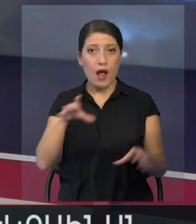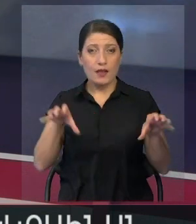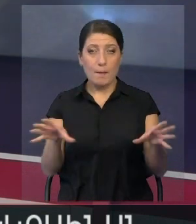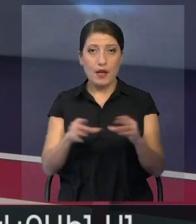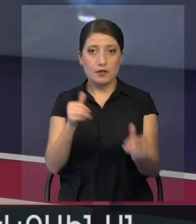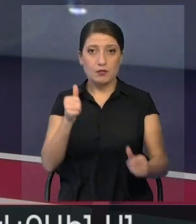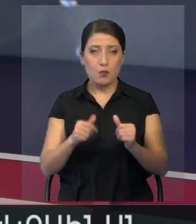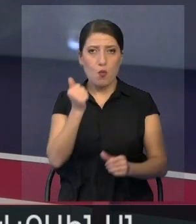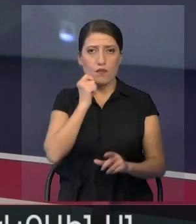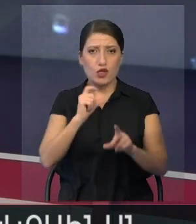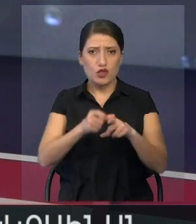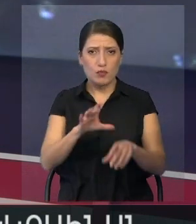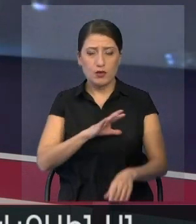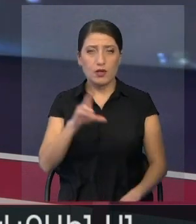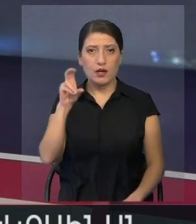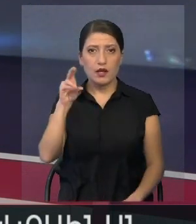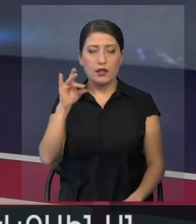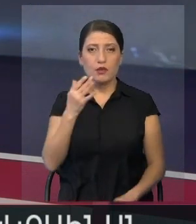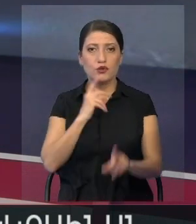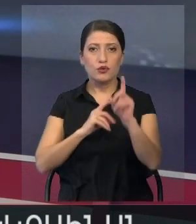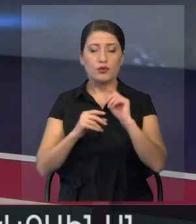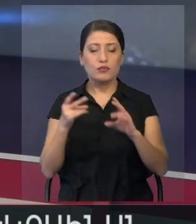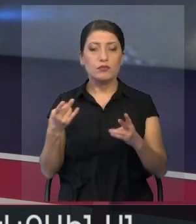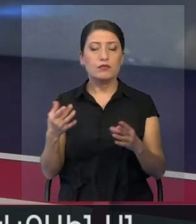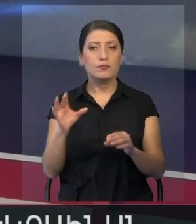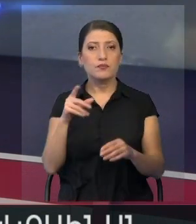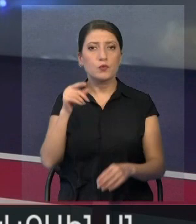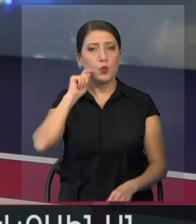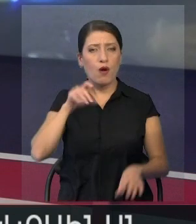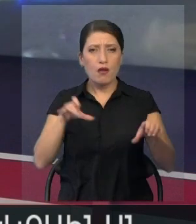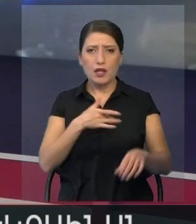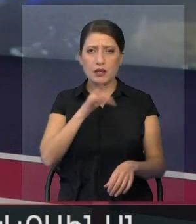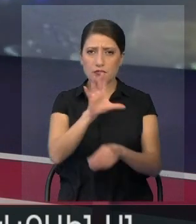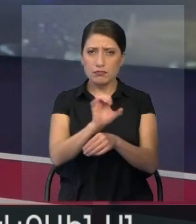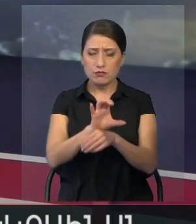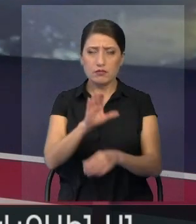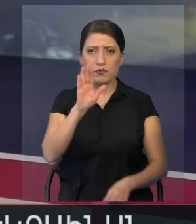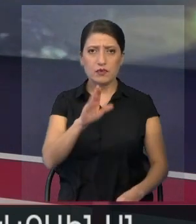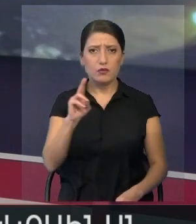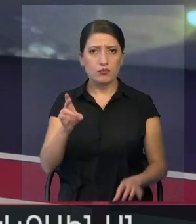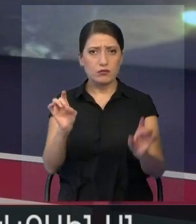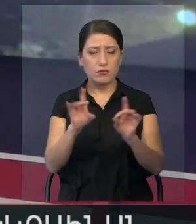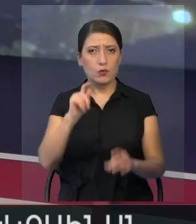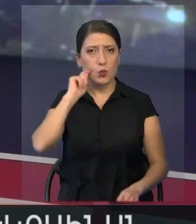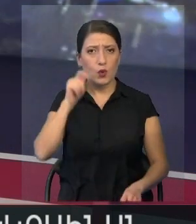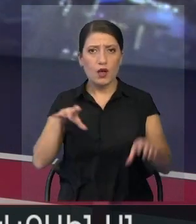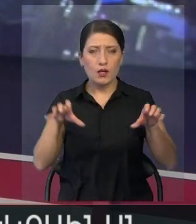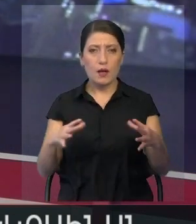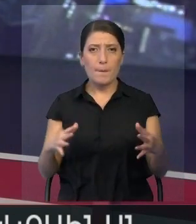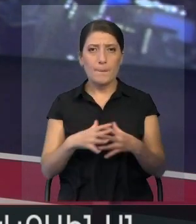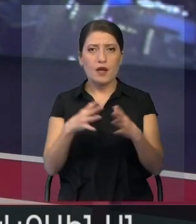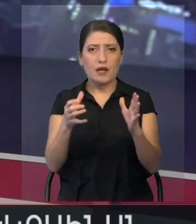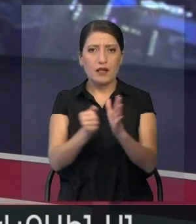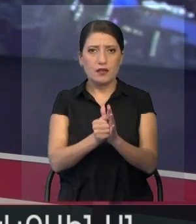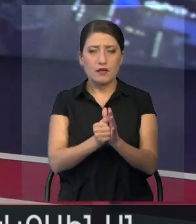չկա։ Միայն Ղրիմի խորհրդարանի ղեկավարն է Ուկրաինայի նախագահին կոշտ քննադատել։ Վլադիմիր Կոնստանտինովի պնդմամբ Զելենսկին պատերազմի գերի է